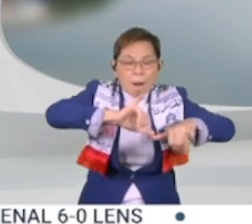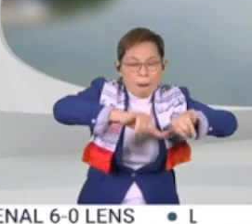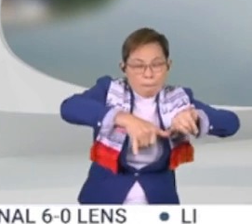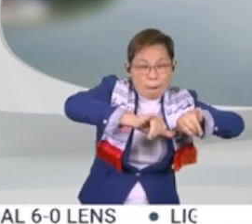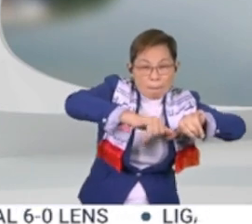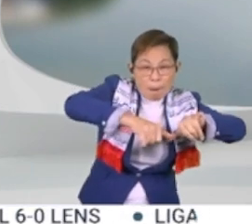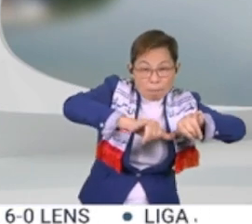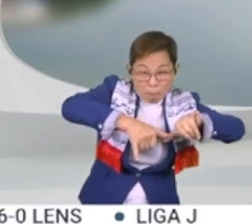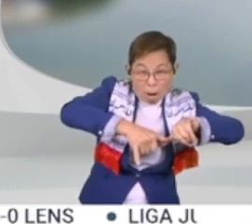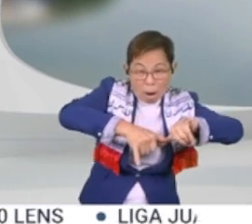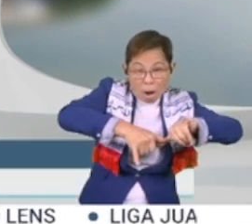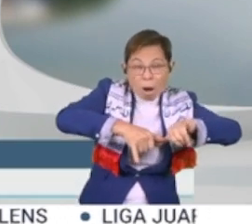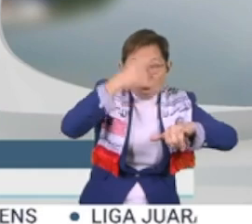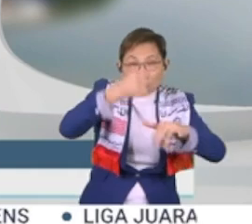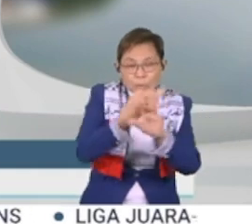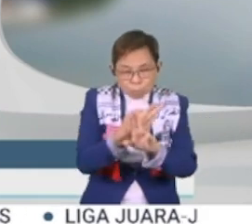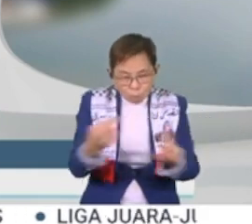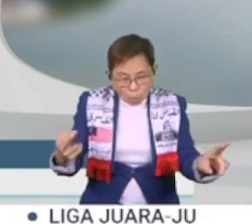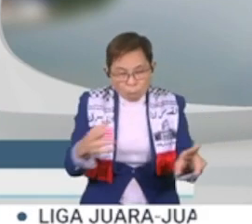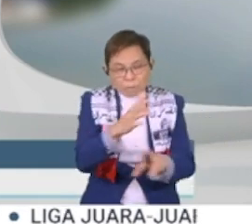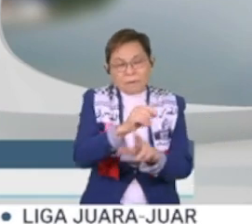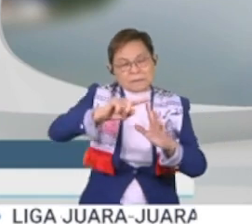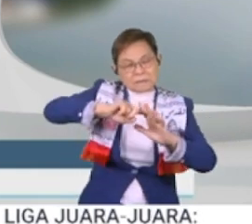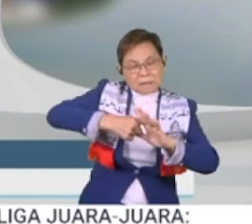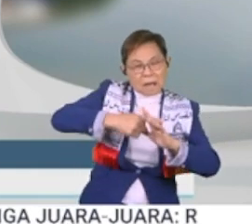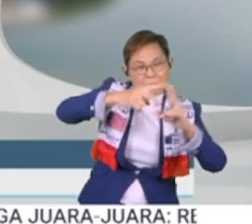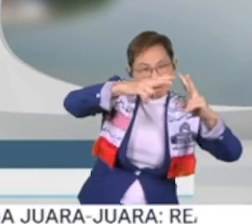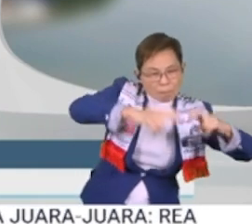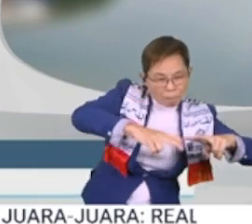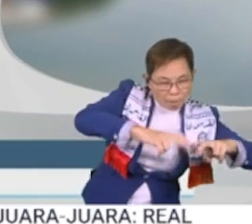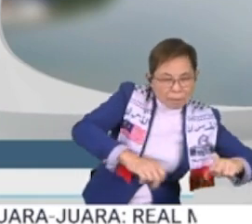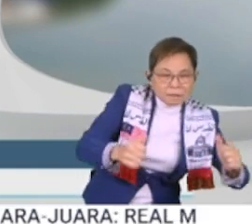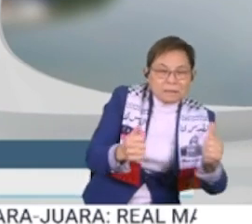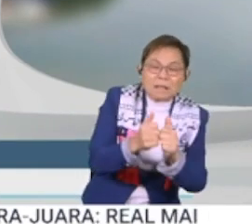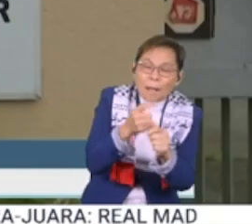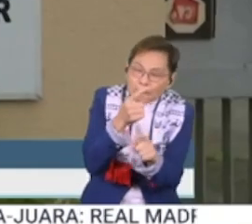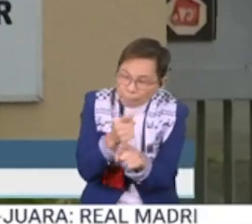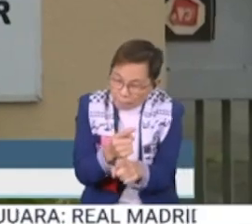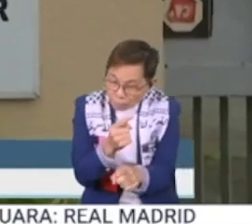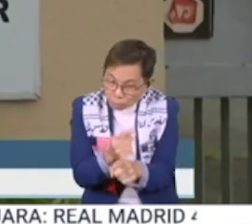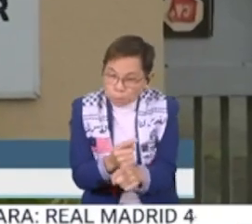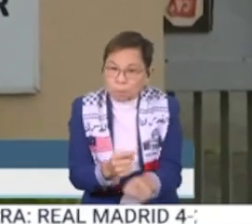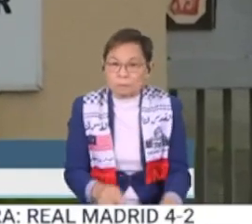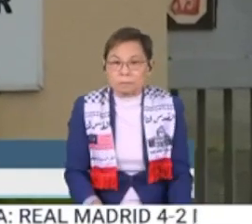perunding kejuruteraan untuk menyedia dan melaksanakan kajian dengan teliti